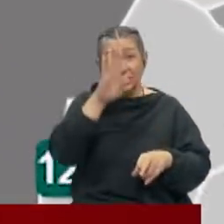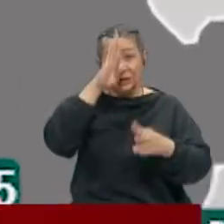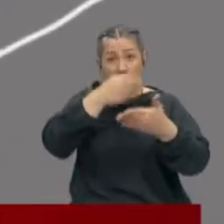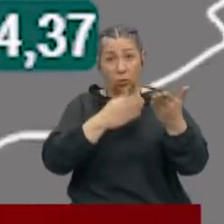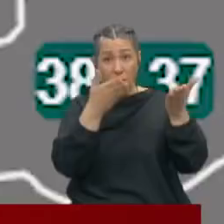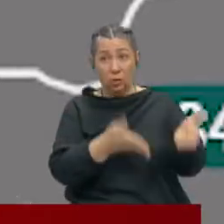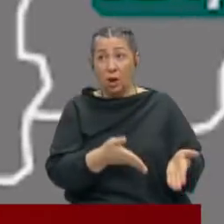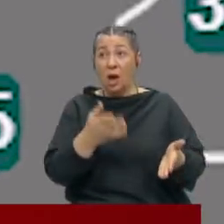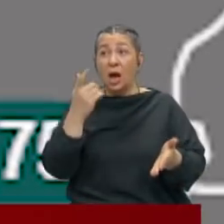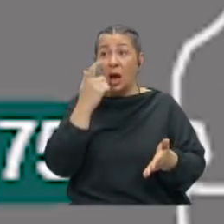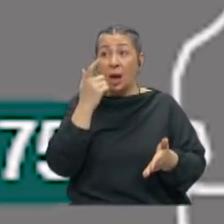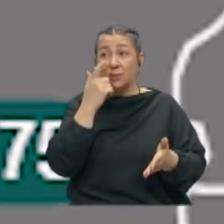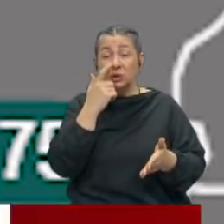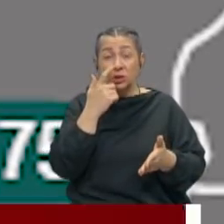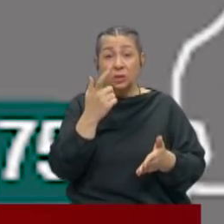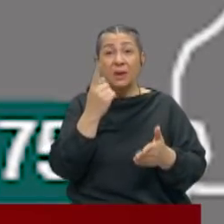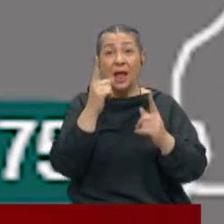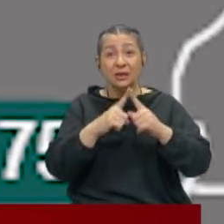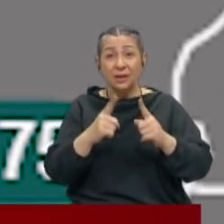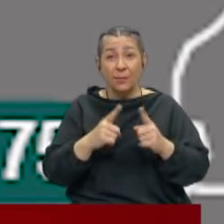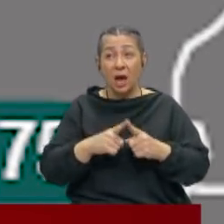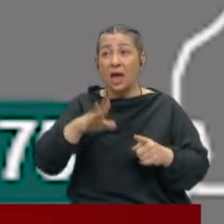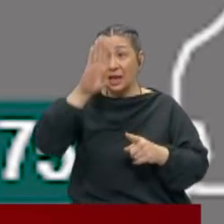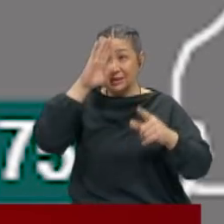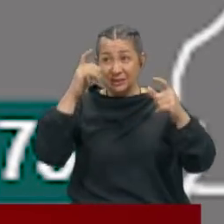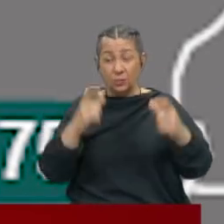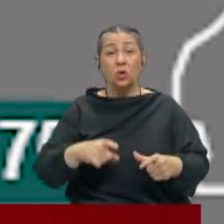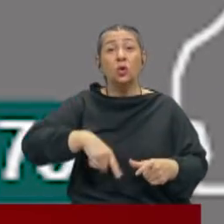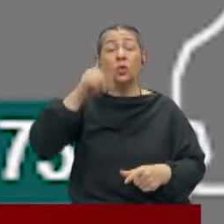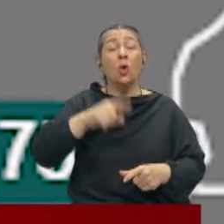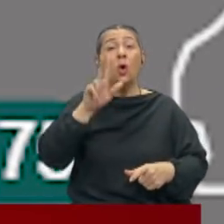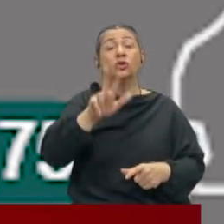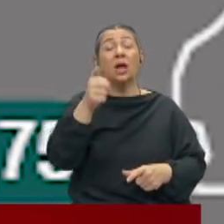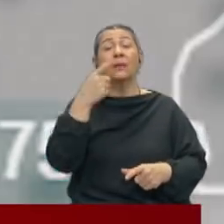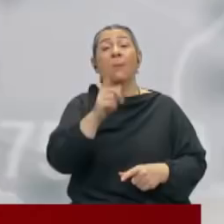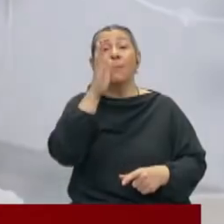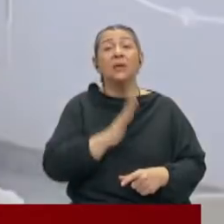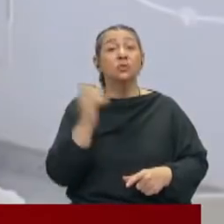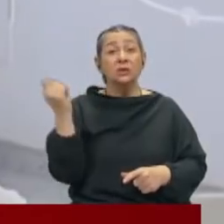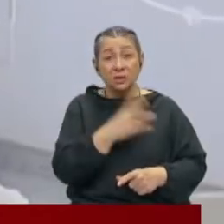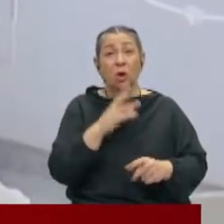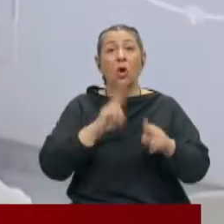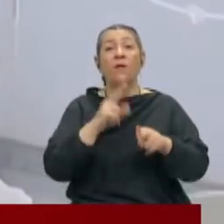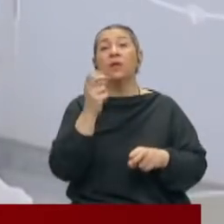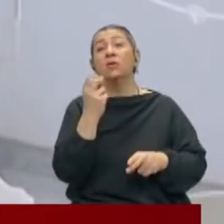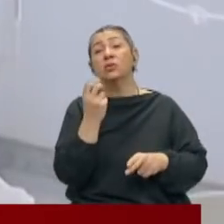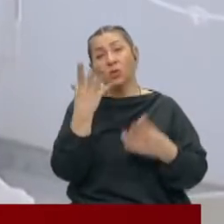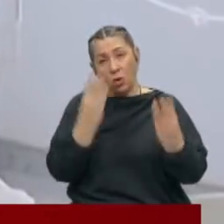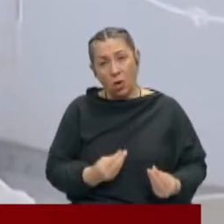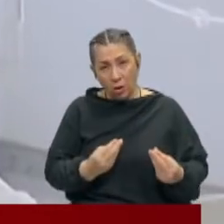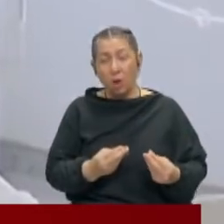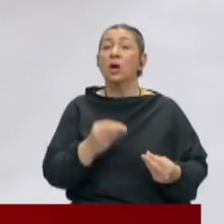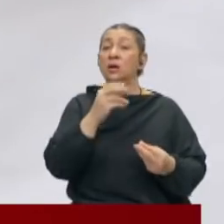İstanbul'da. Kabaca bir hesapla sadece İstanbul'da günde 36.500 kişi COVID-19'a